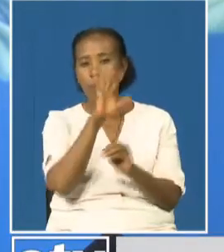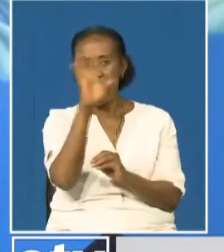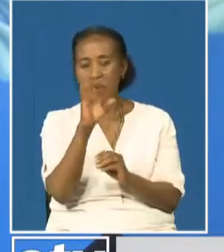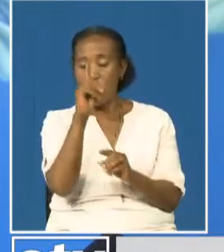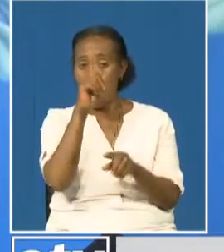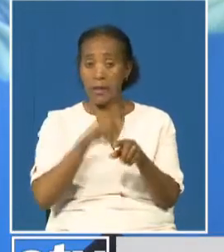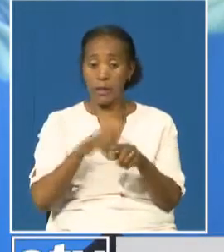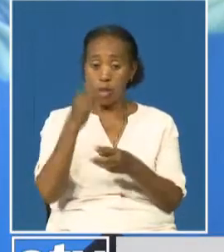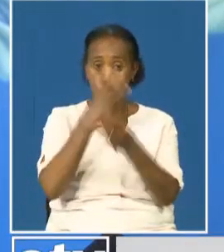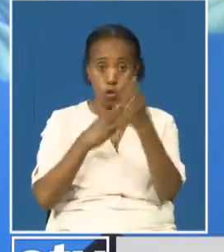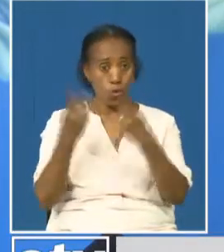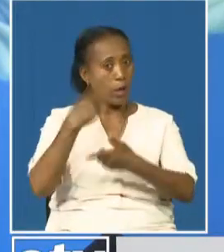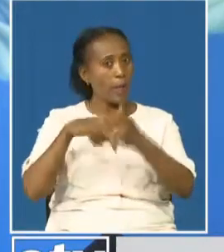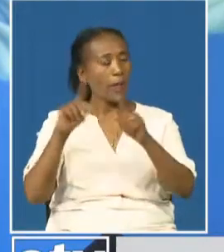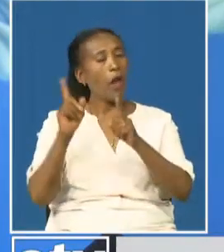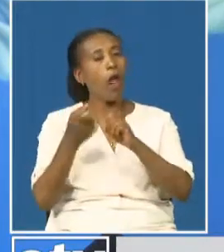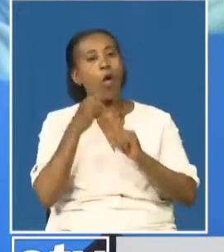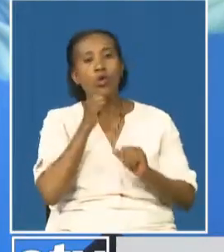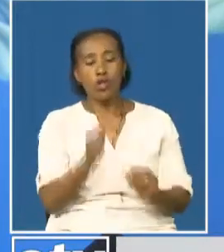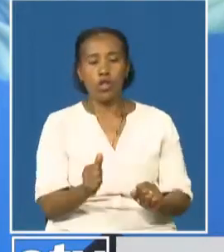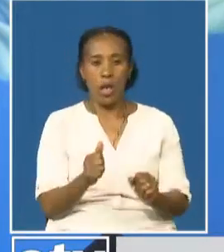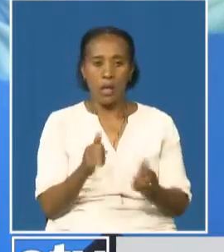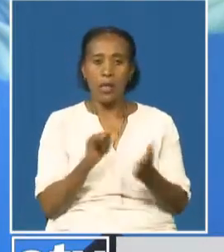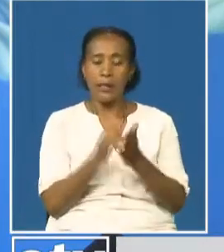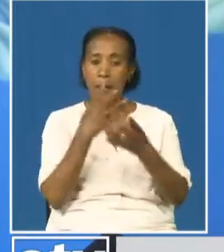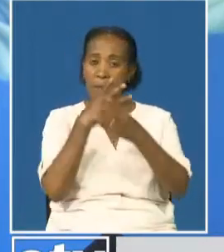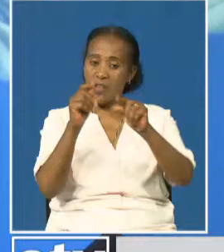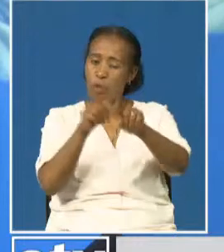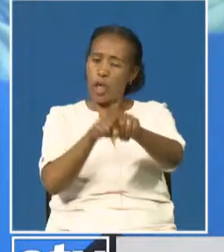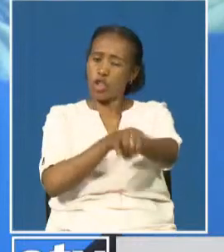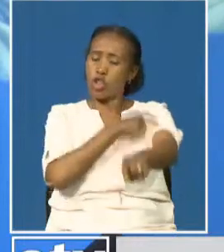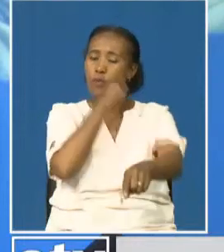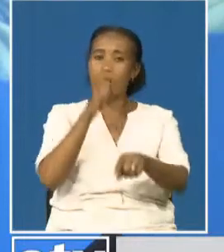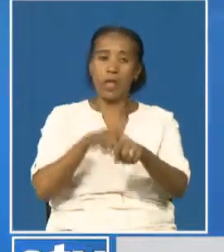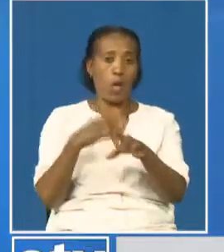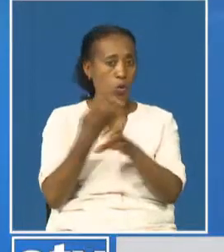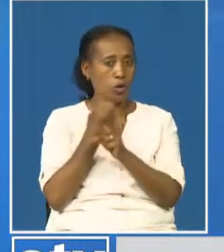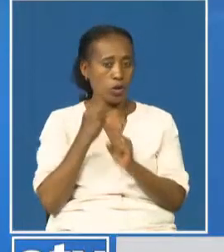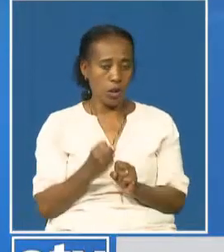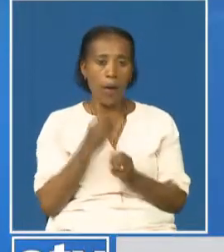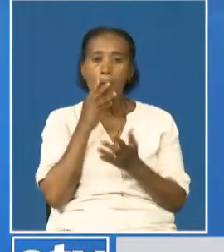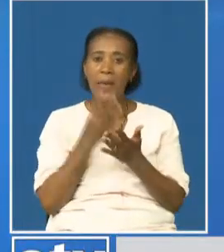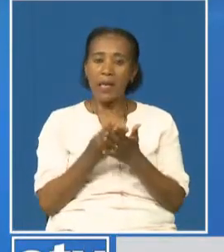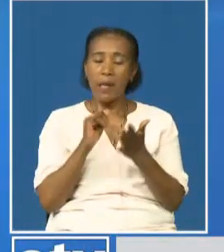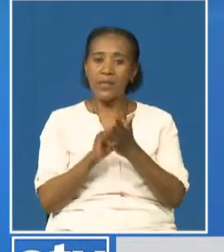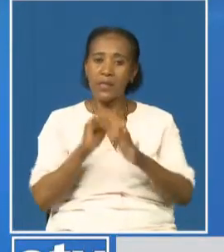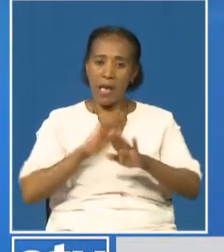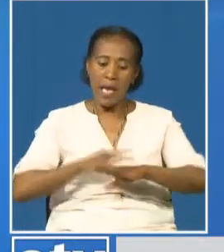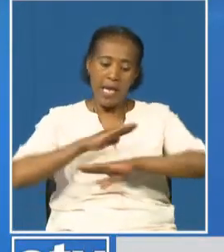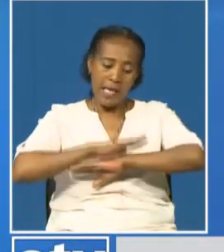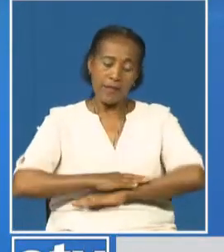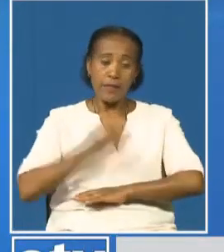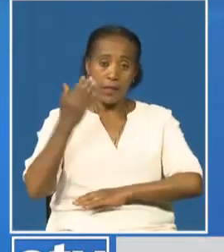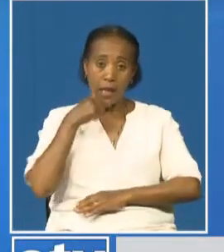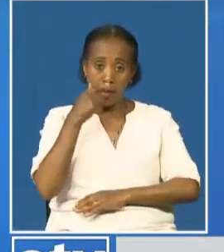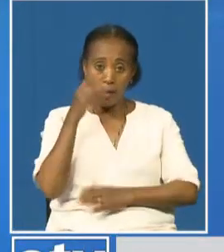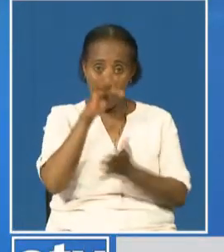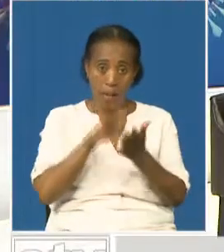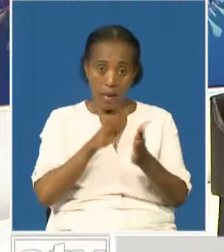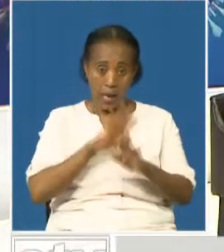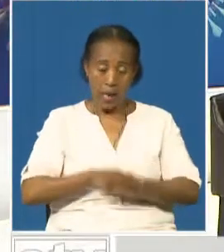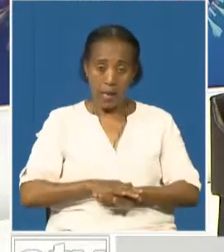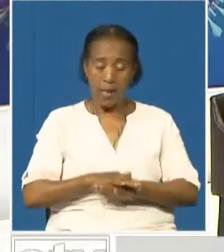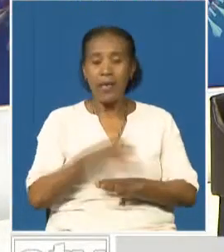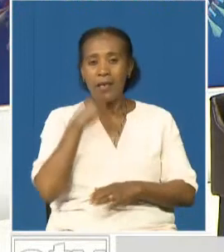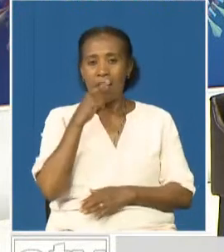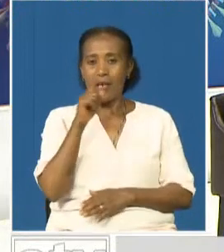ችግሩን በአንድ የመጣ ላይሆን ይችላል አይደል? ረጅም ጊዜ ለዛ መፍትሄውም ረጅም ጊዜ ይፈጅ። አዎ። መልካም እንግዲህ እዚህ ጋር አፍት እናድርግ። ቀደም ማል ማል ላይ ፈታር